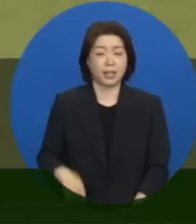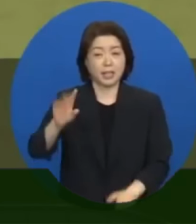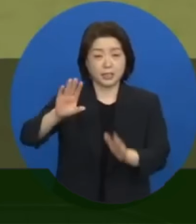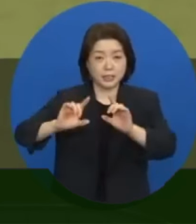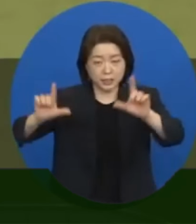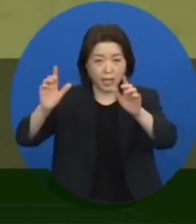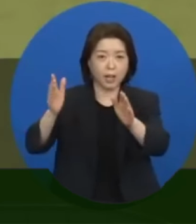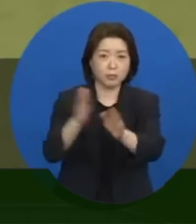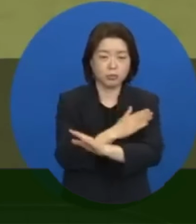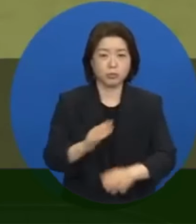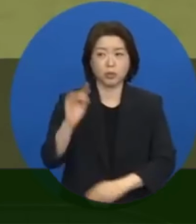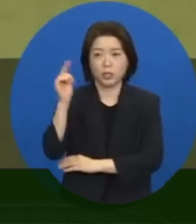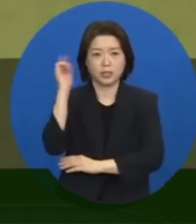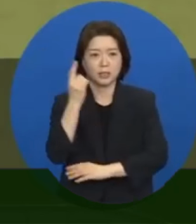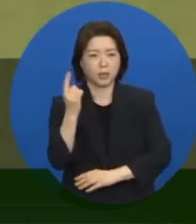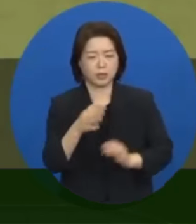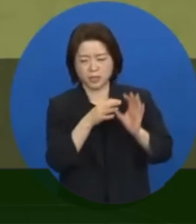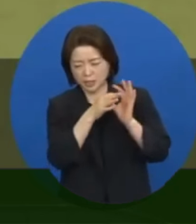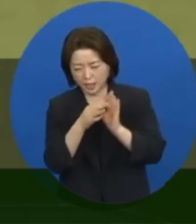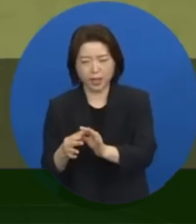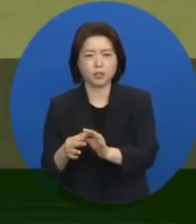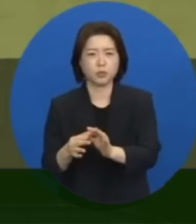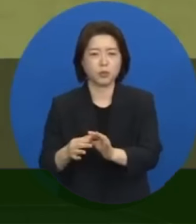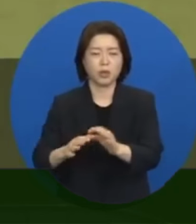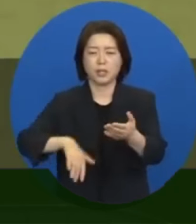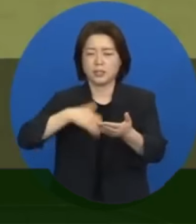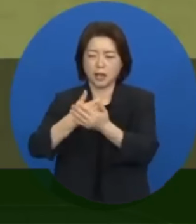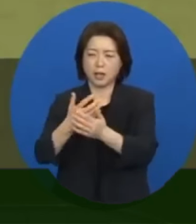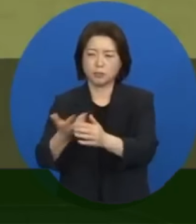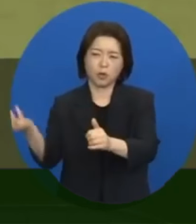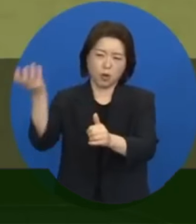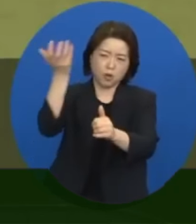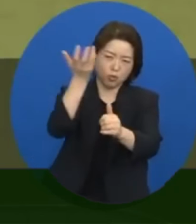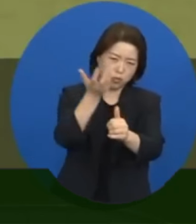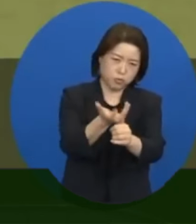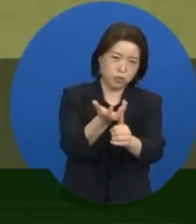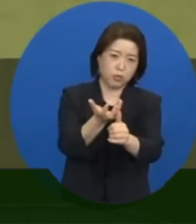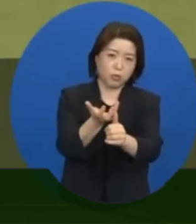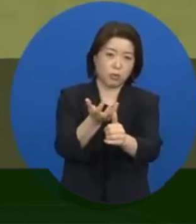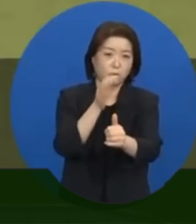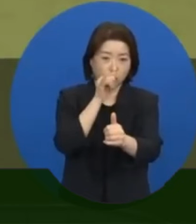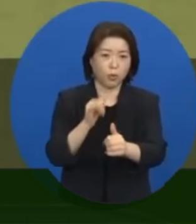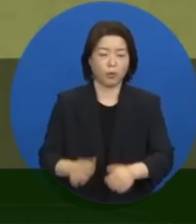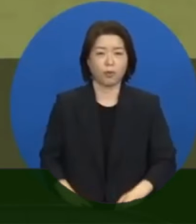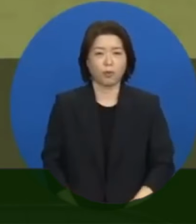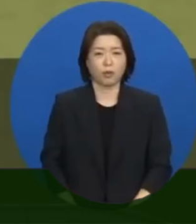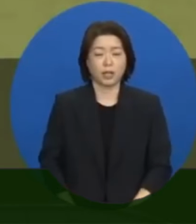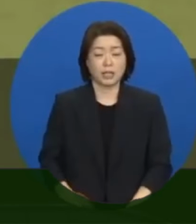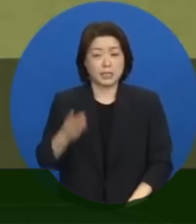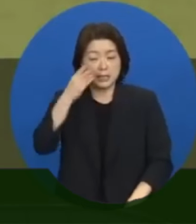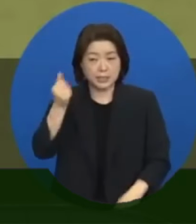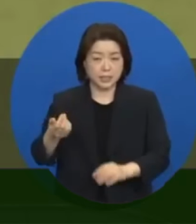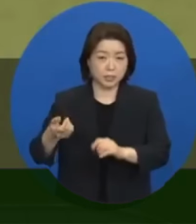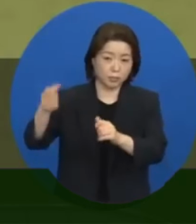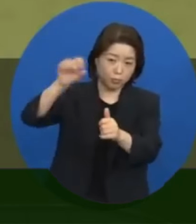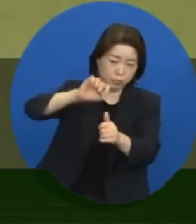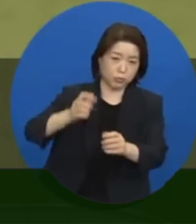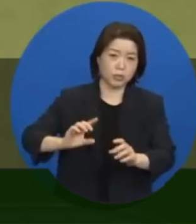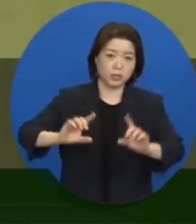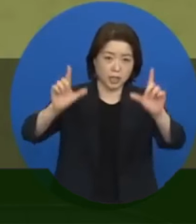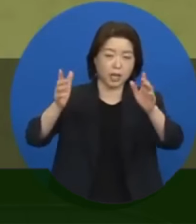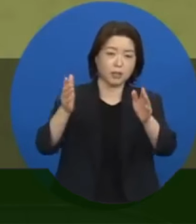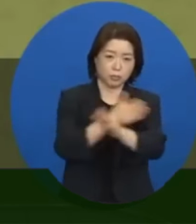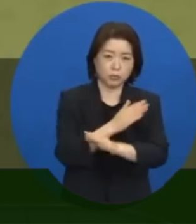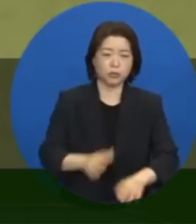다윗을 감동시켰다 한 번이 아닙니다 계속해서 이게 굉장히 중요한 거예요 기름부으심이 것은 하나님의 은사